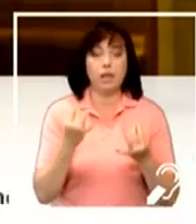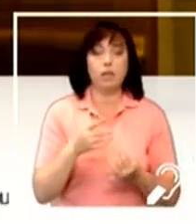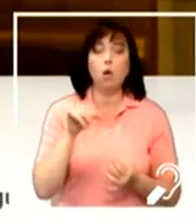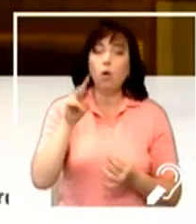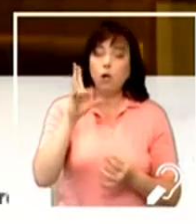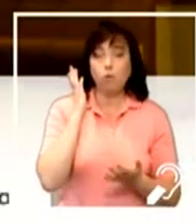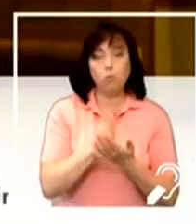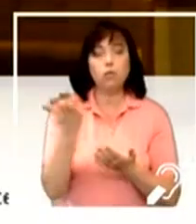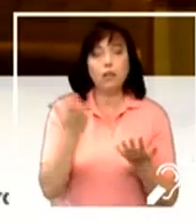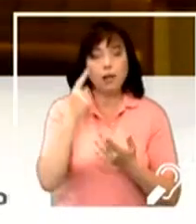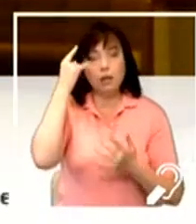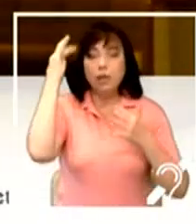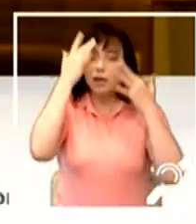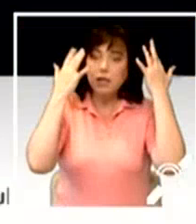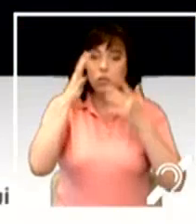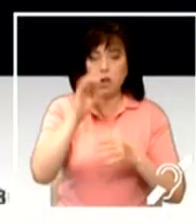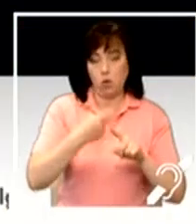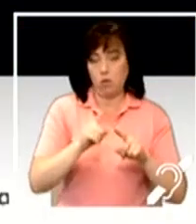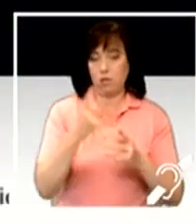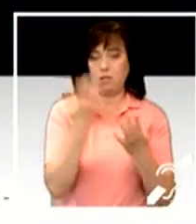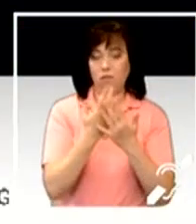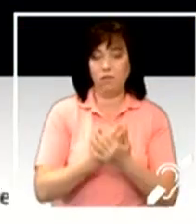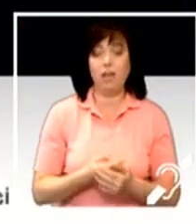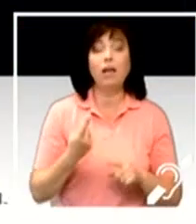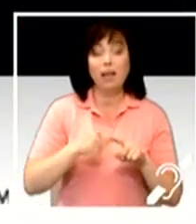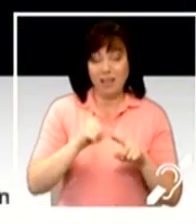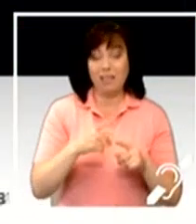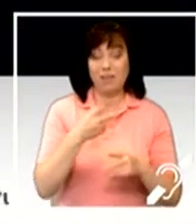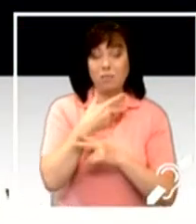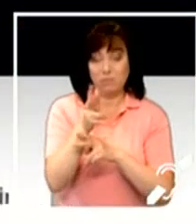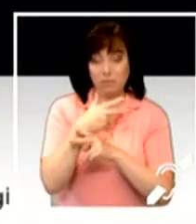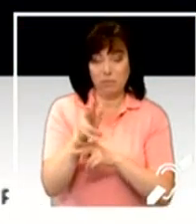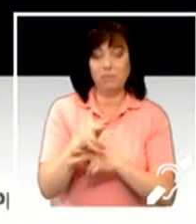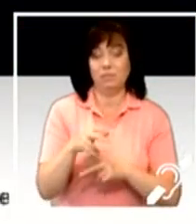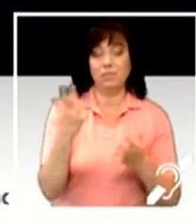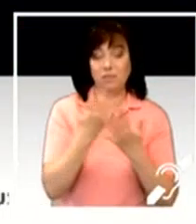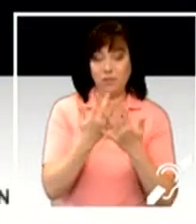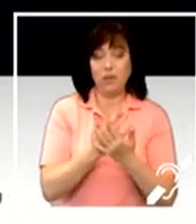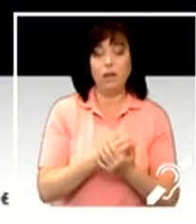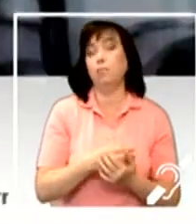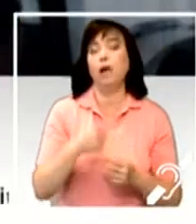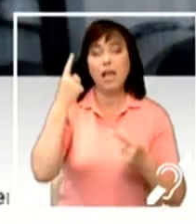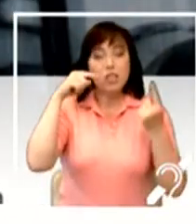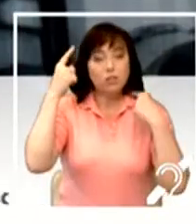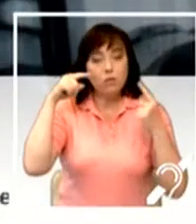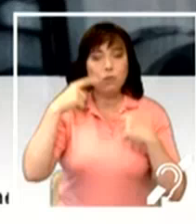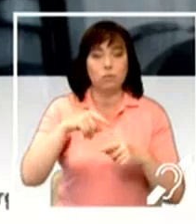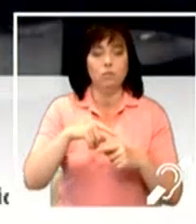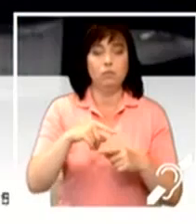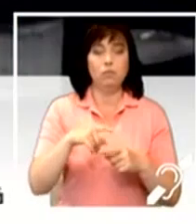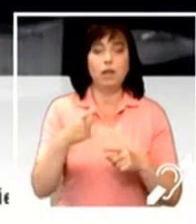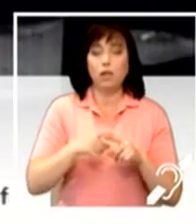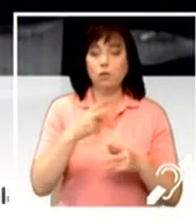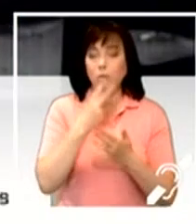niște revelații și de la această ediție. Astăzi e proiecția filmului Străjerii Deltei, un film de aventuri realizat de